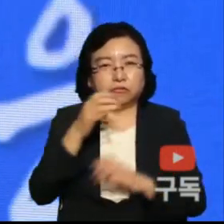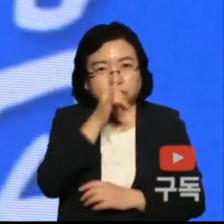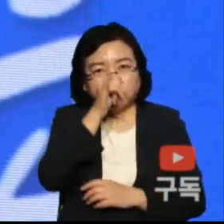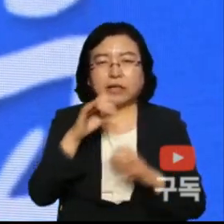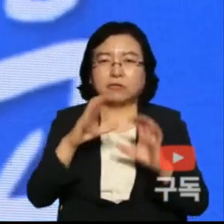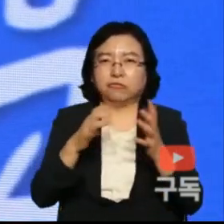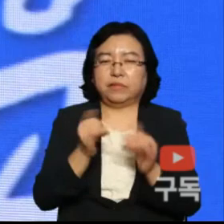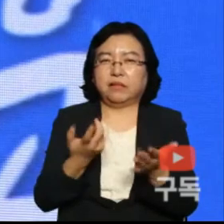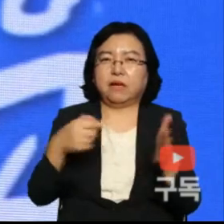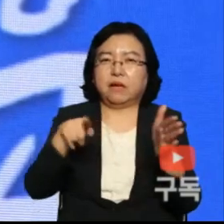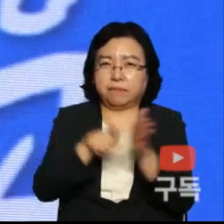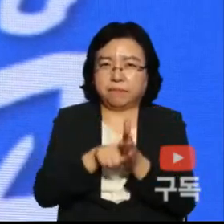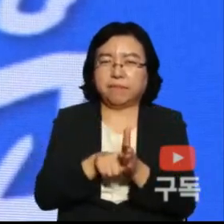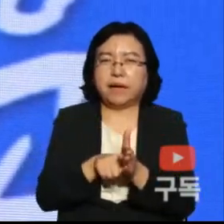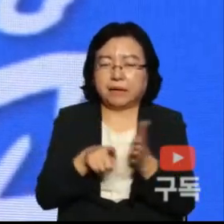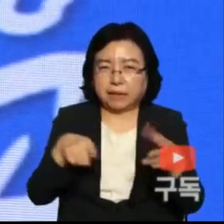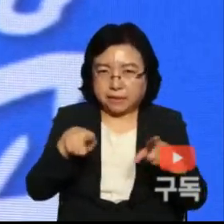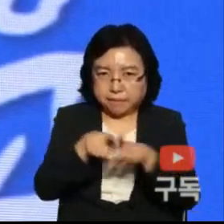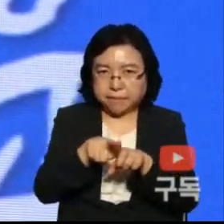함께